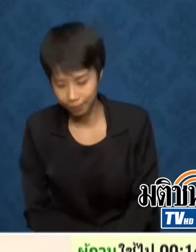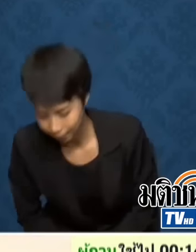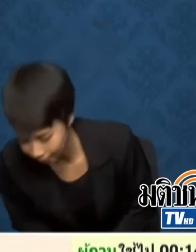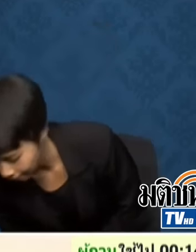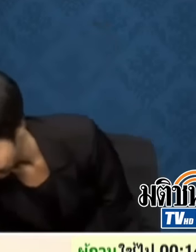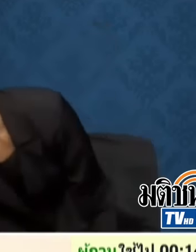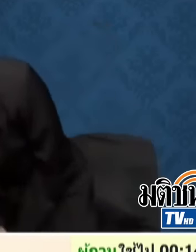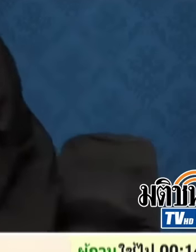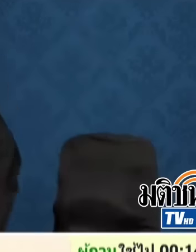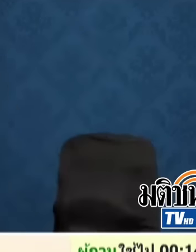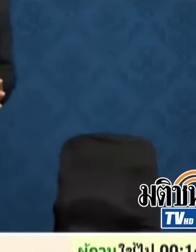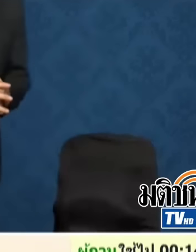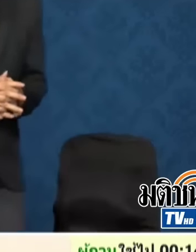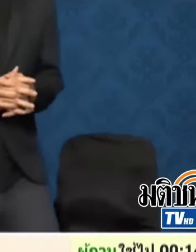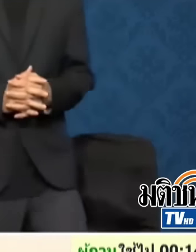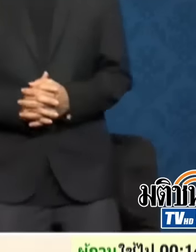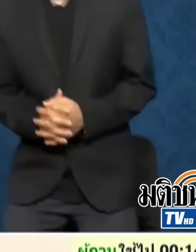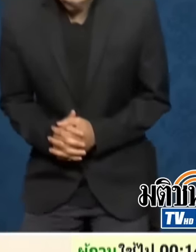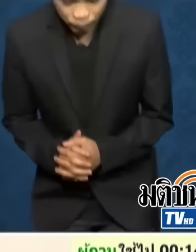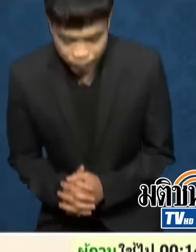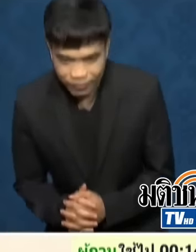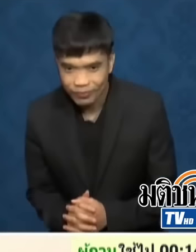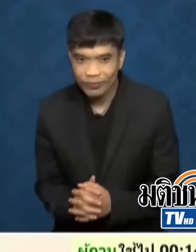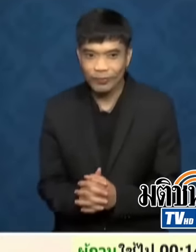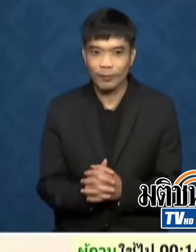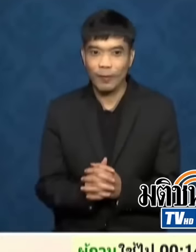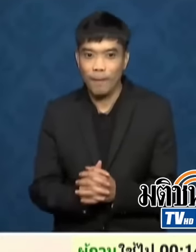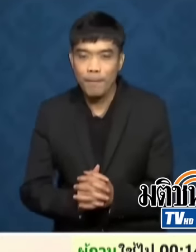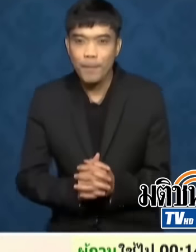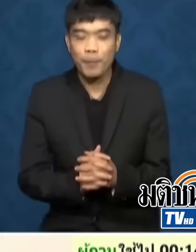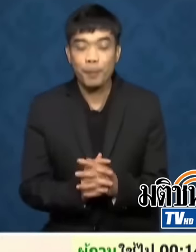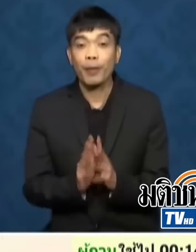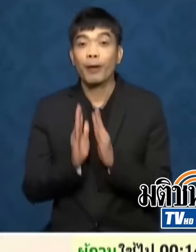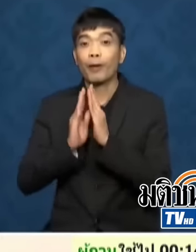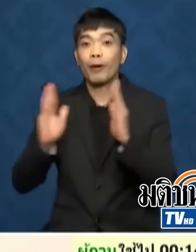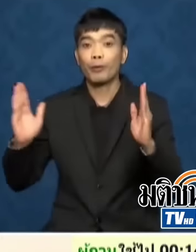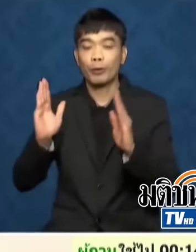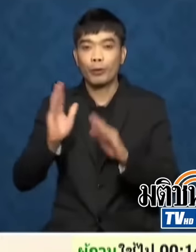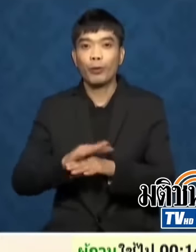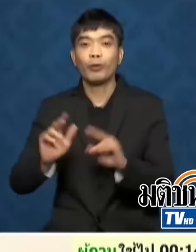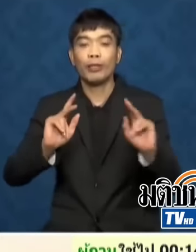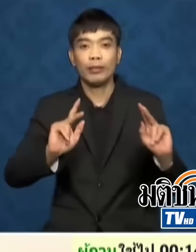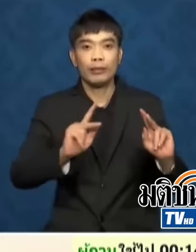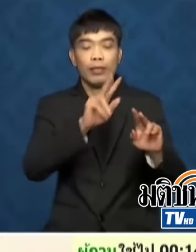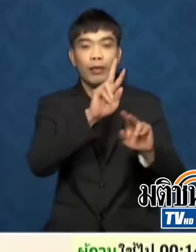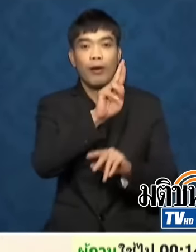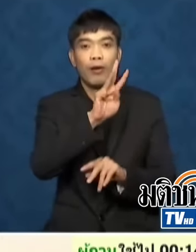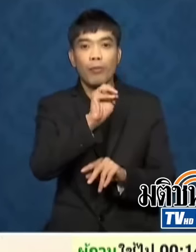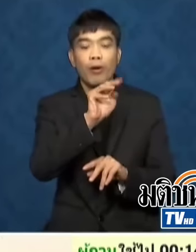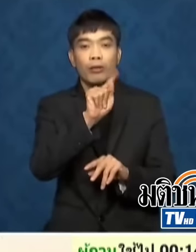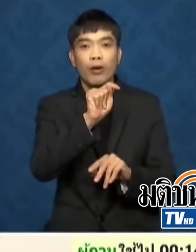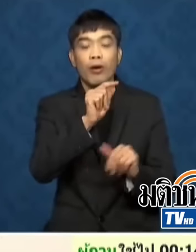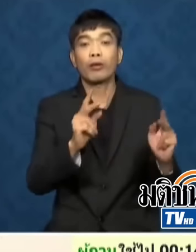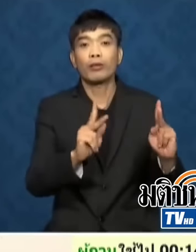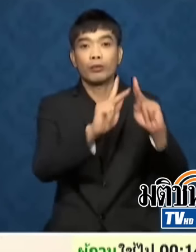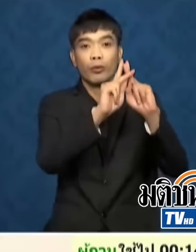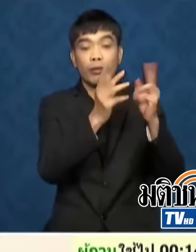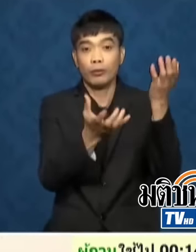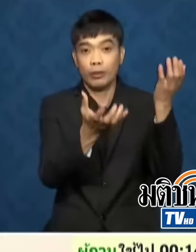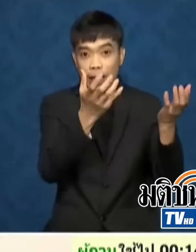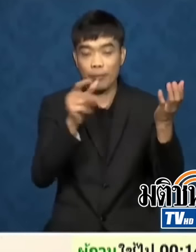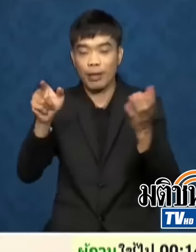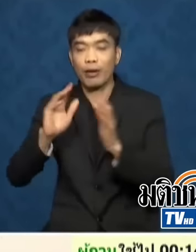ทรวงที่ทำและคุณรังสิมันต์โรมครับที่ได้ถามและตอบกระทู้นี้จบไปนะครับกระทู้ถ